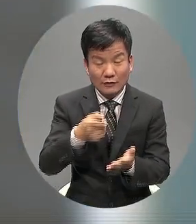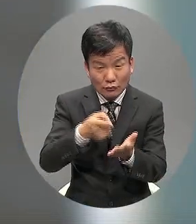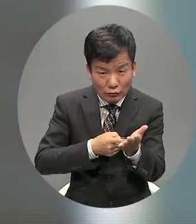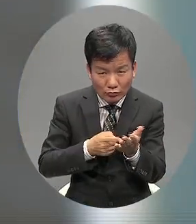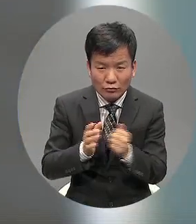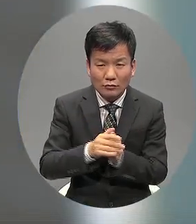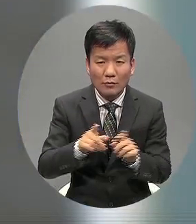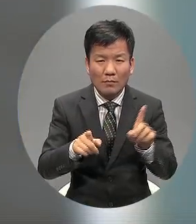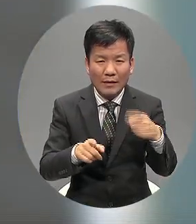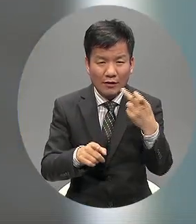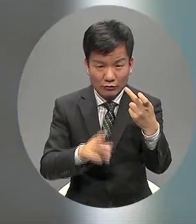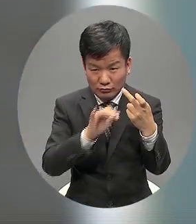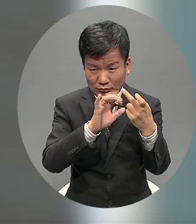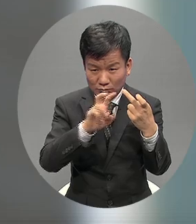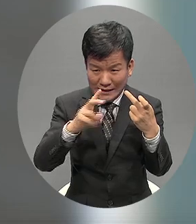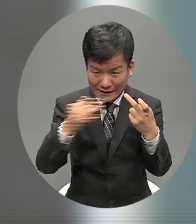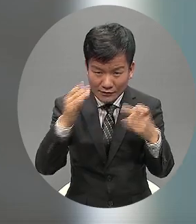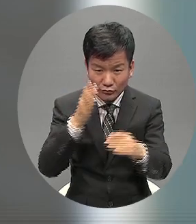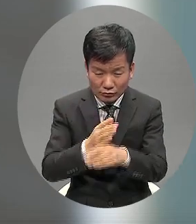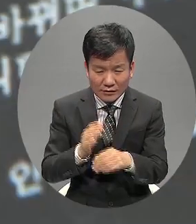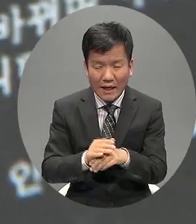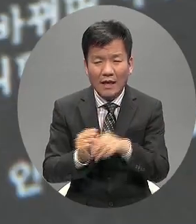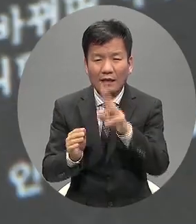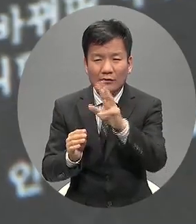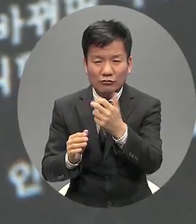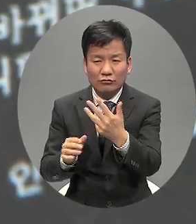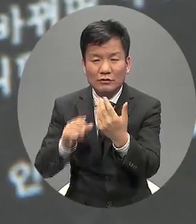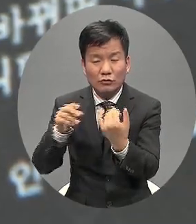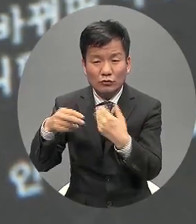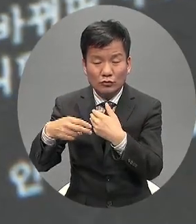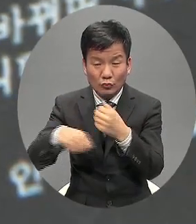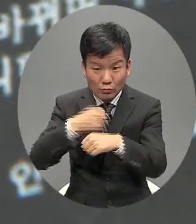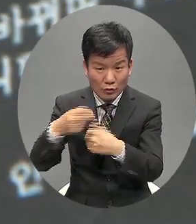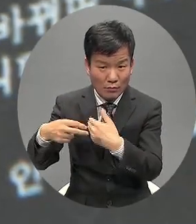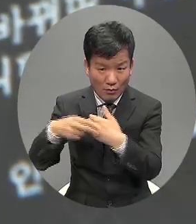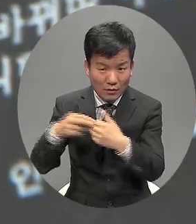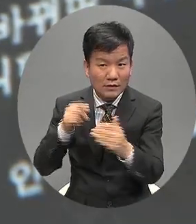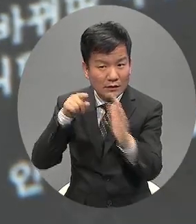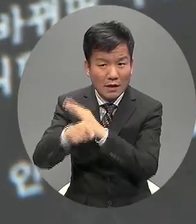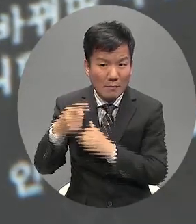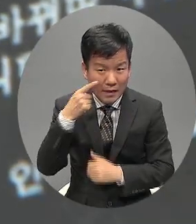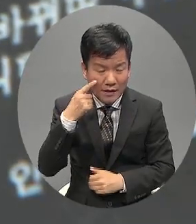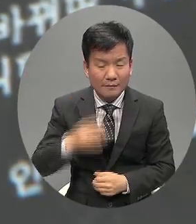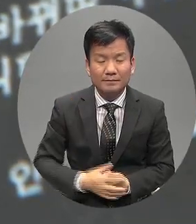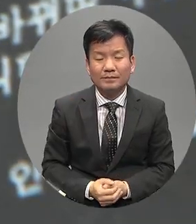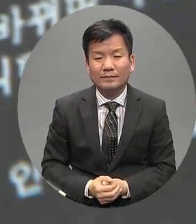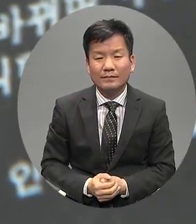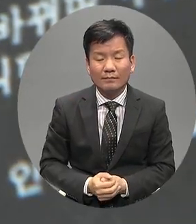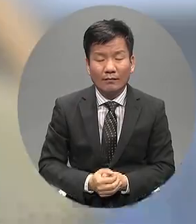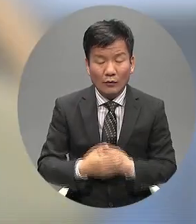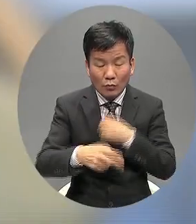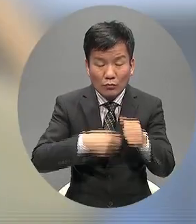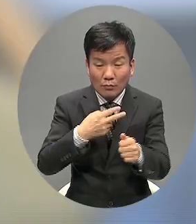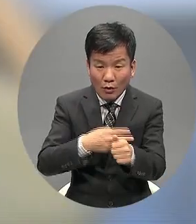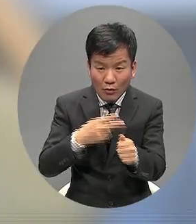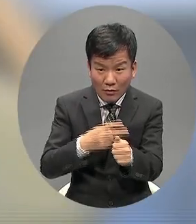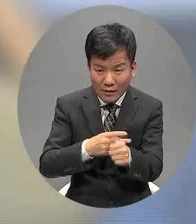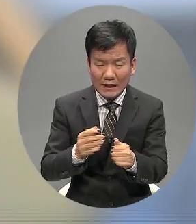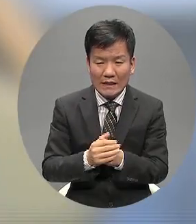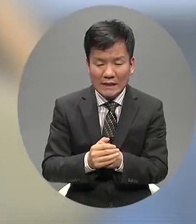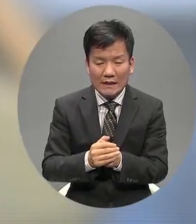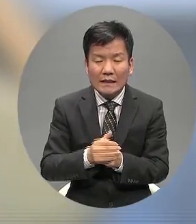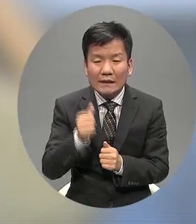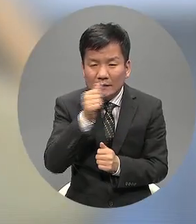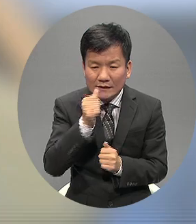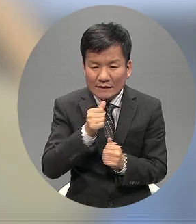고양이 112마리 가운데 28마리가 임신 상태였던 한 동물병원을 찾아가 봤습니다. 이 동물병원 원장은 길고양이